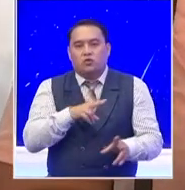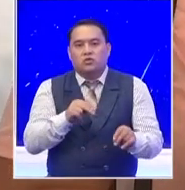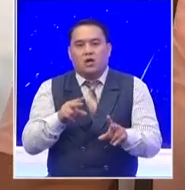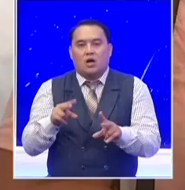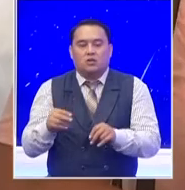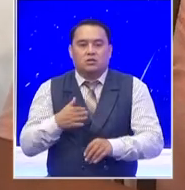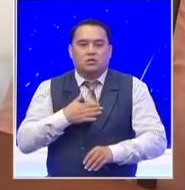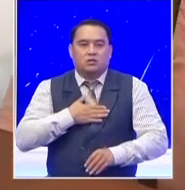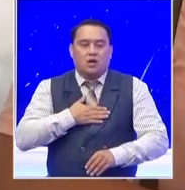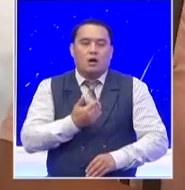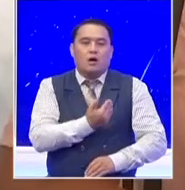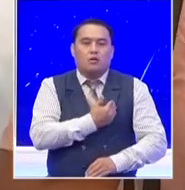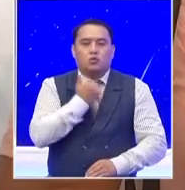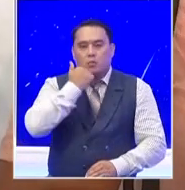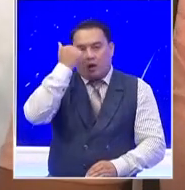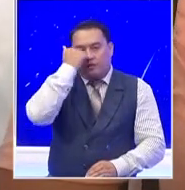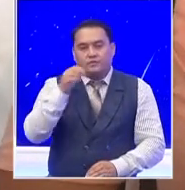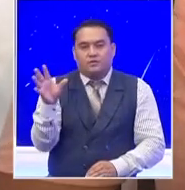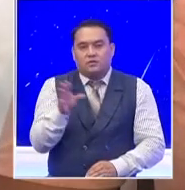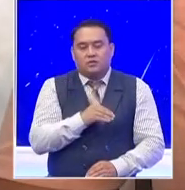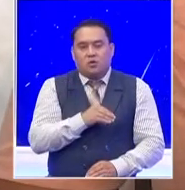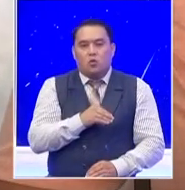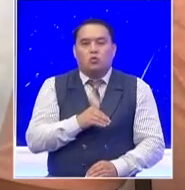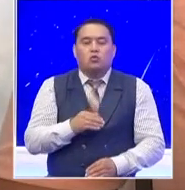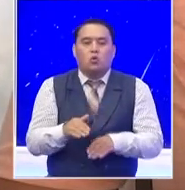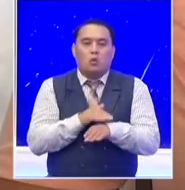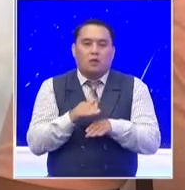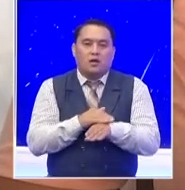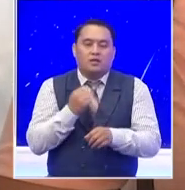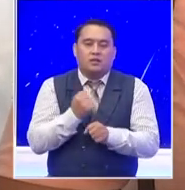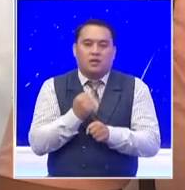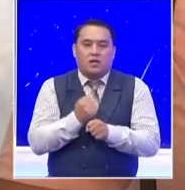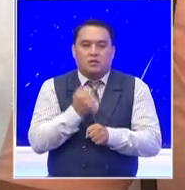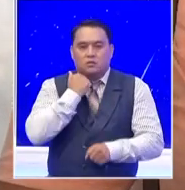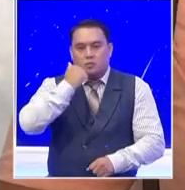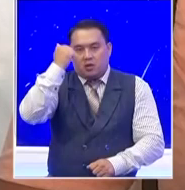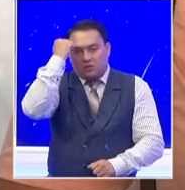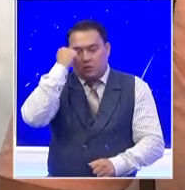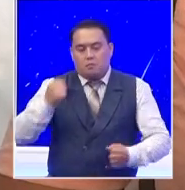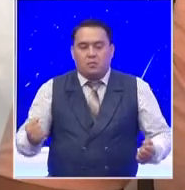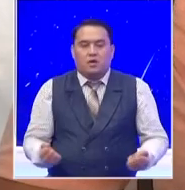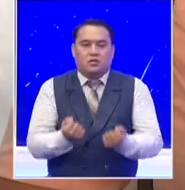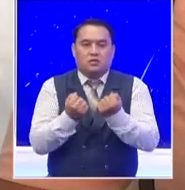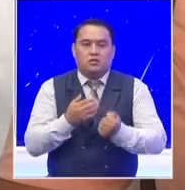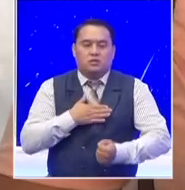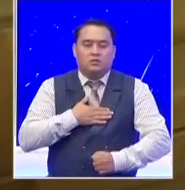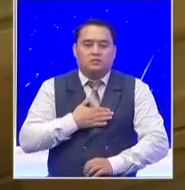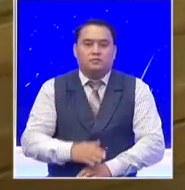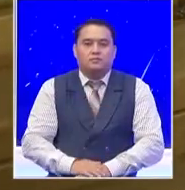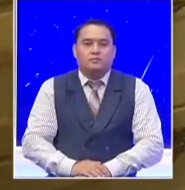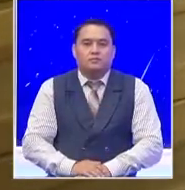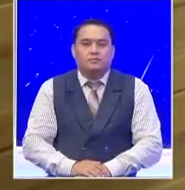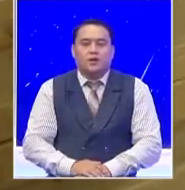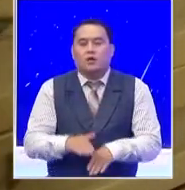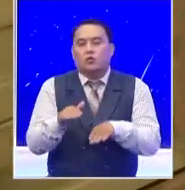в нашу семью. Я хочу поблагодарить всех, кто внес лепту в это благое дело. Спасибо всем, кто помог и поддержал нас в это непростое время. На